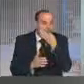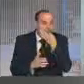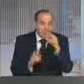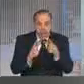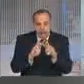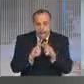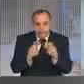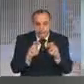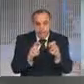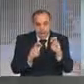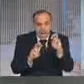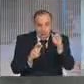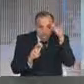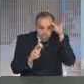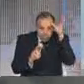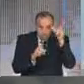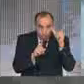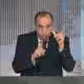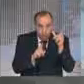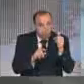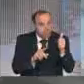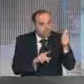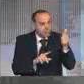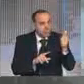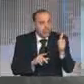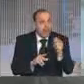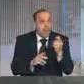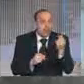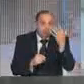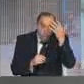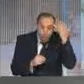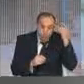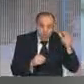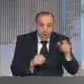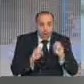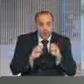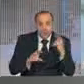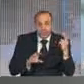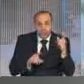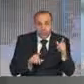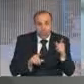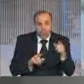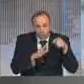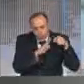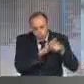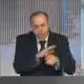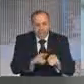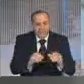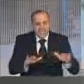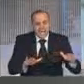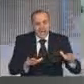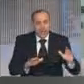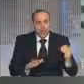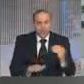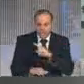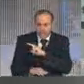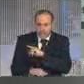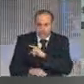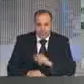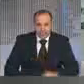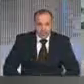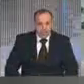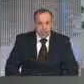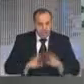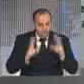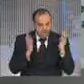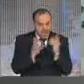ابحاث علميه متقدمه ورائده انجزها خبراء واساتذه محد المناطق القاحله بمدنين الفضاء هذا من حضنه